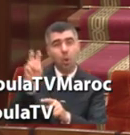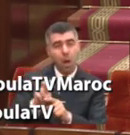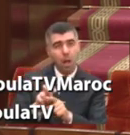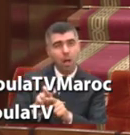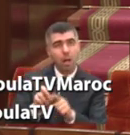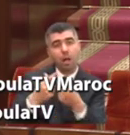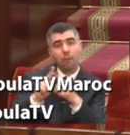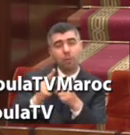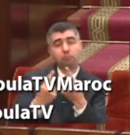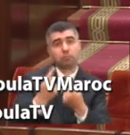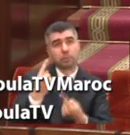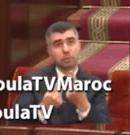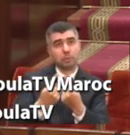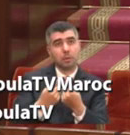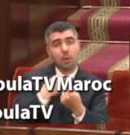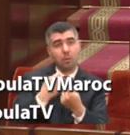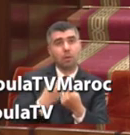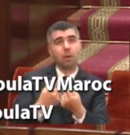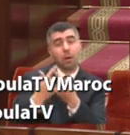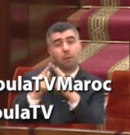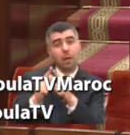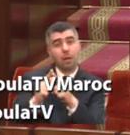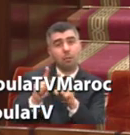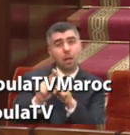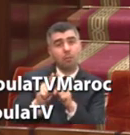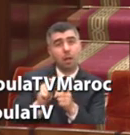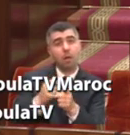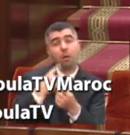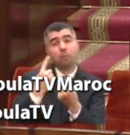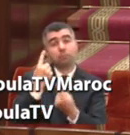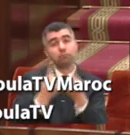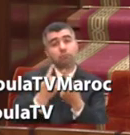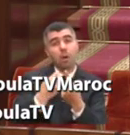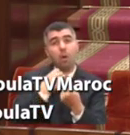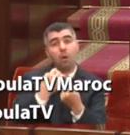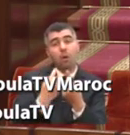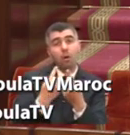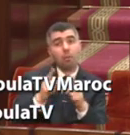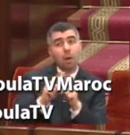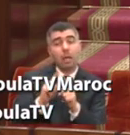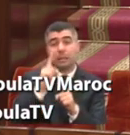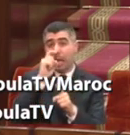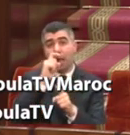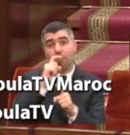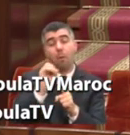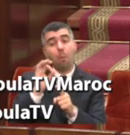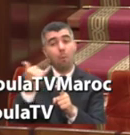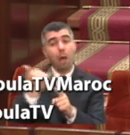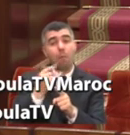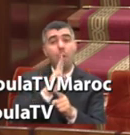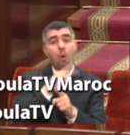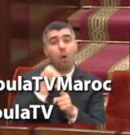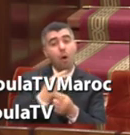تتعامل مع هذا الوضع. إذا اقتضى الحال تتعامل معه، التكاريث الطبيعية تتعامل معه كذلك. لأن الدولة يجب أن تتدخل في لحظات